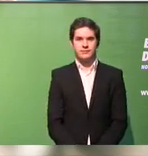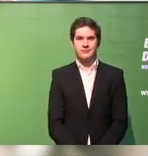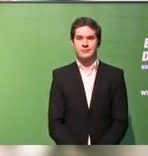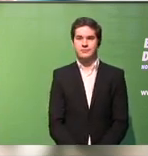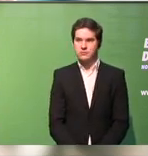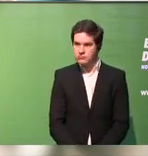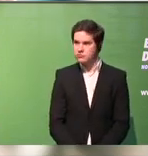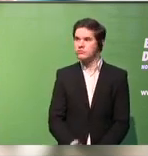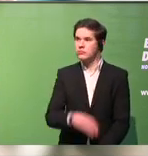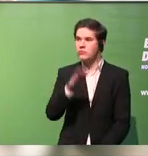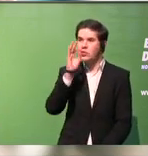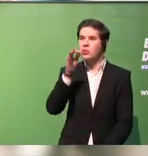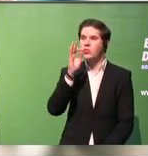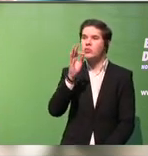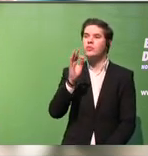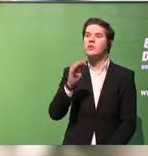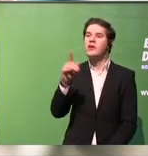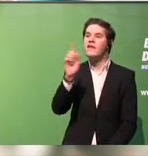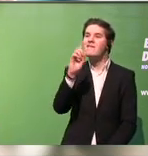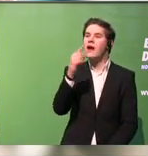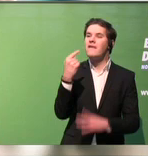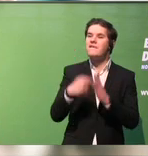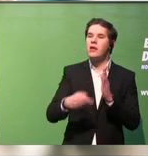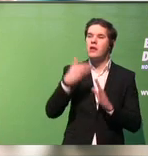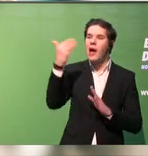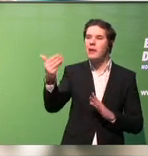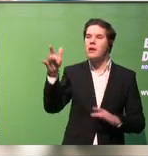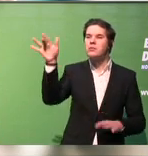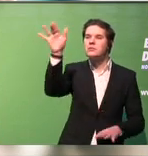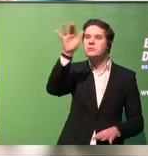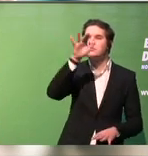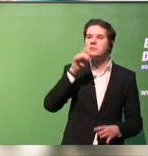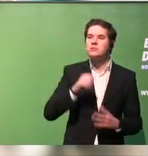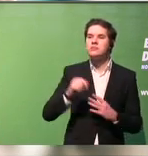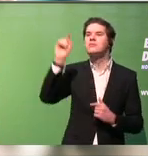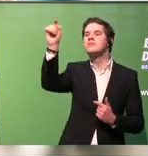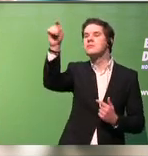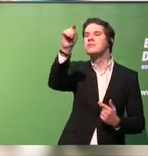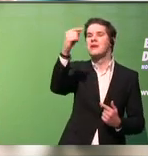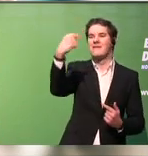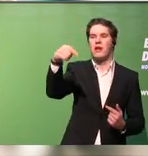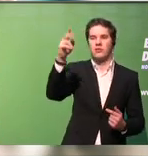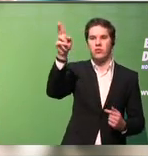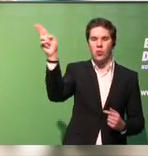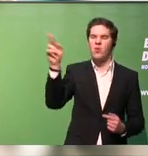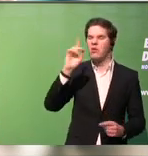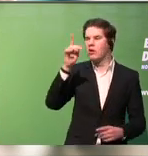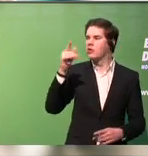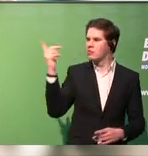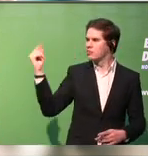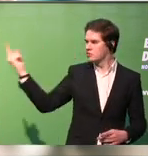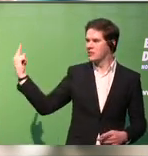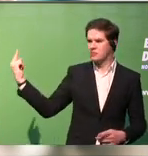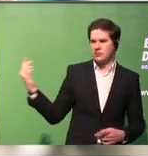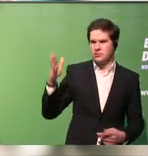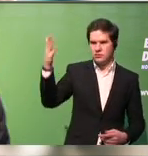So, wunderbar. Wer konnte seine Stimme noch nicht abgeben? Da hinten noch, ach, eigentlich sind es noch ganz schön viele. Guckt ihr mal ein